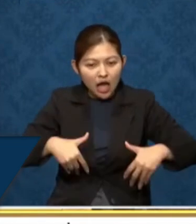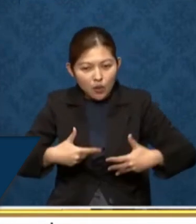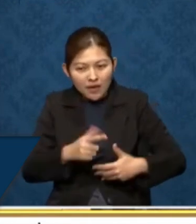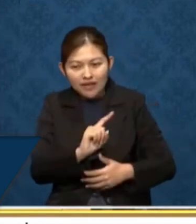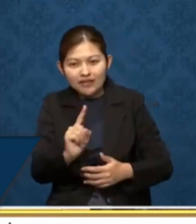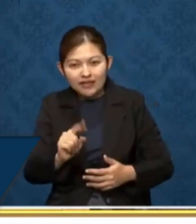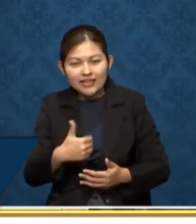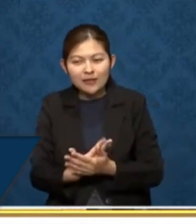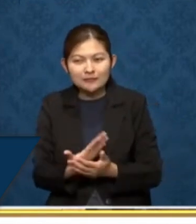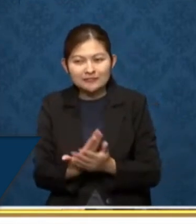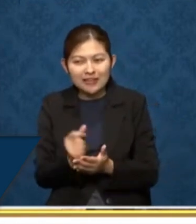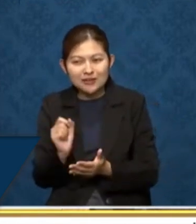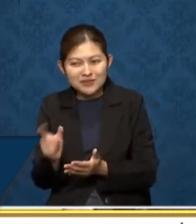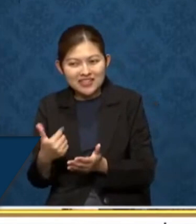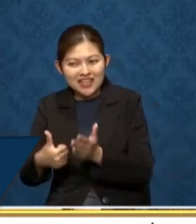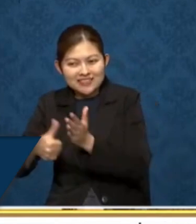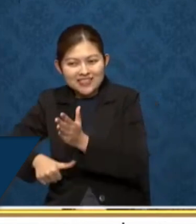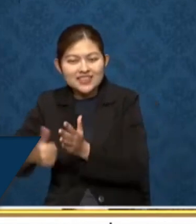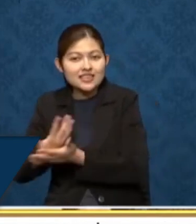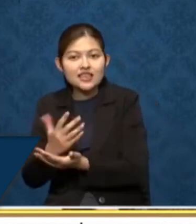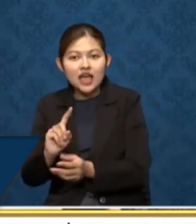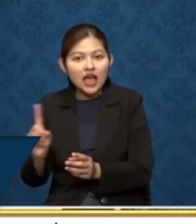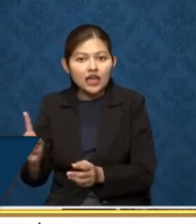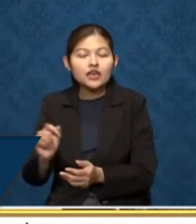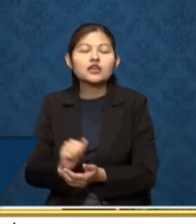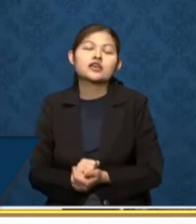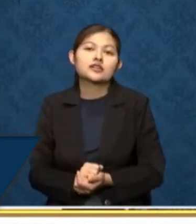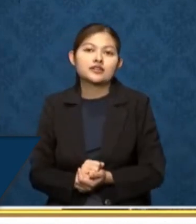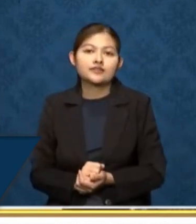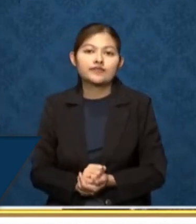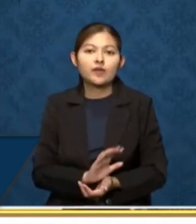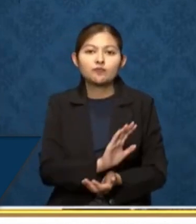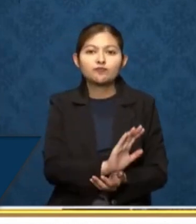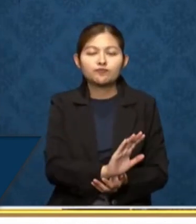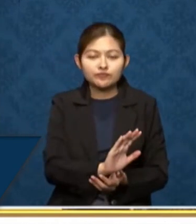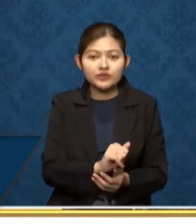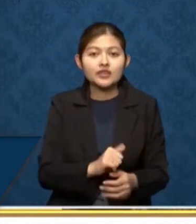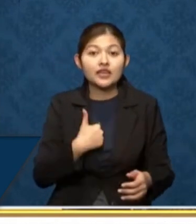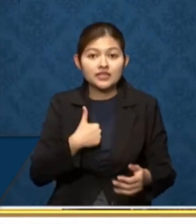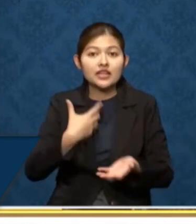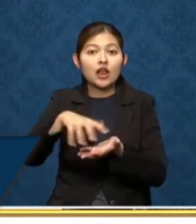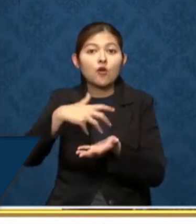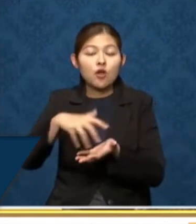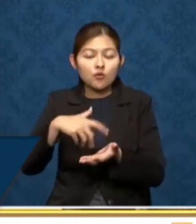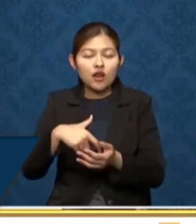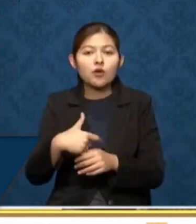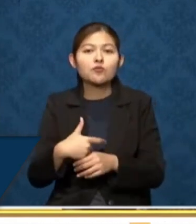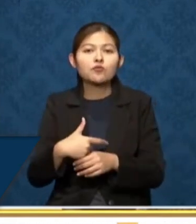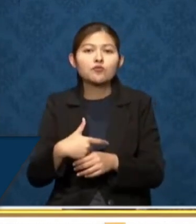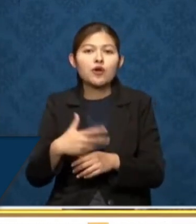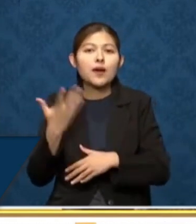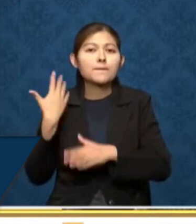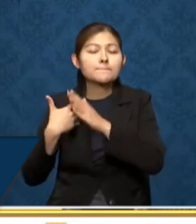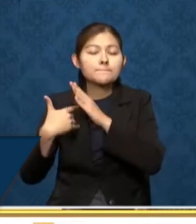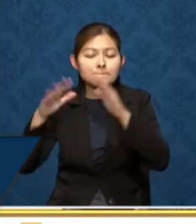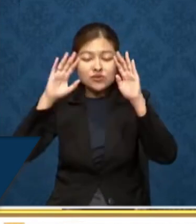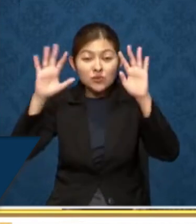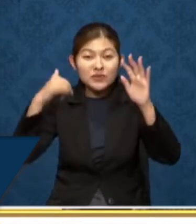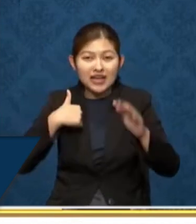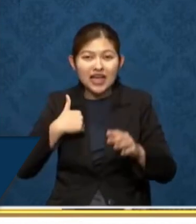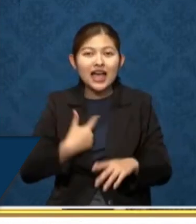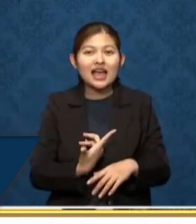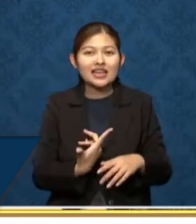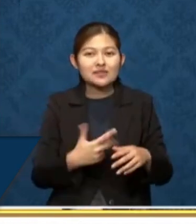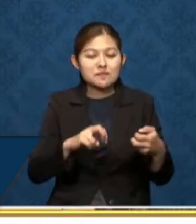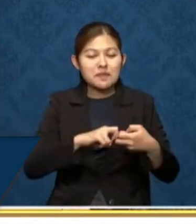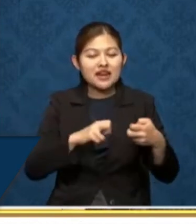ใช้หนี้อย่างไรนะคะดิฉันอยากยกตัวอย่างเรื่องราวนะคะของผู้เข้าร่วมรายการให้ทุกท่านได้ฟังแล้วลองจินตนาการดูค่ะว่าถ้า